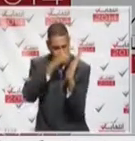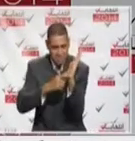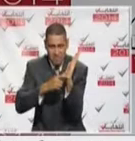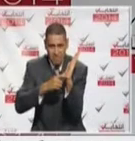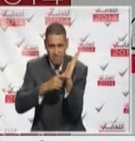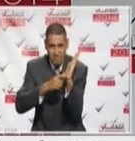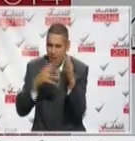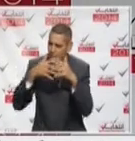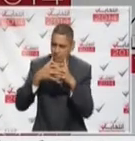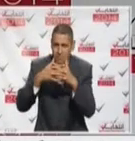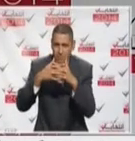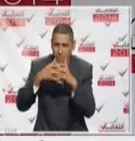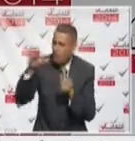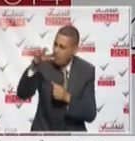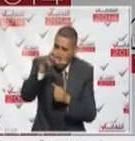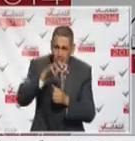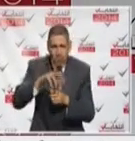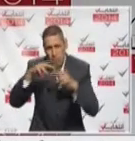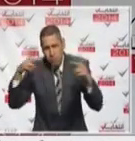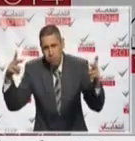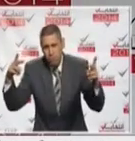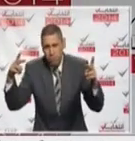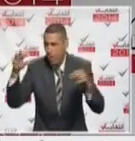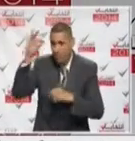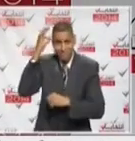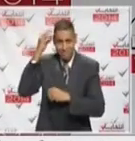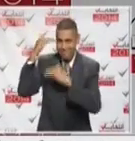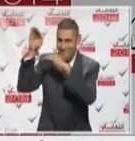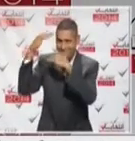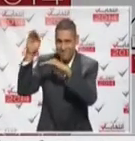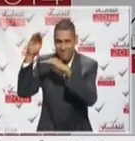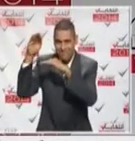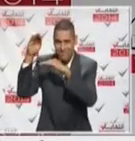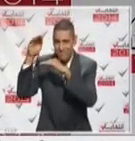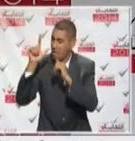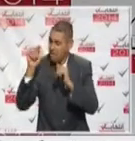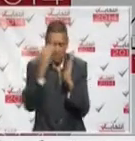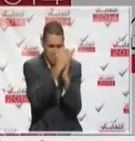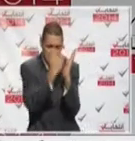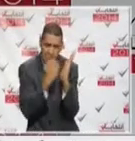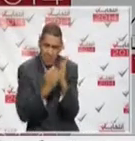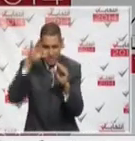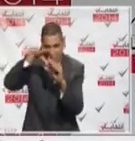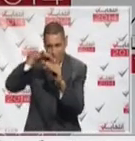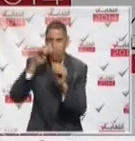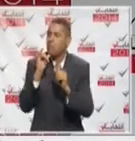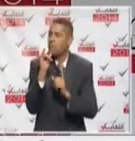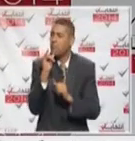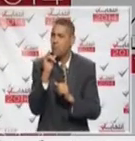الائتلافيه في جميع الدوائر الانتخابيه داخل البلاد وفي الخارج وعنده برنامج انتخابي